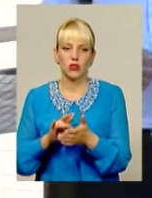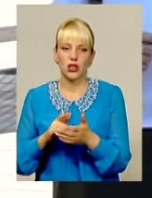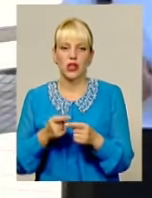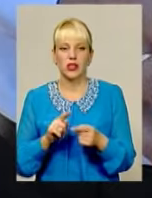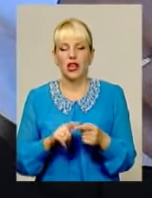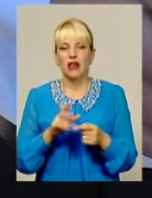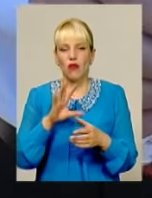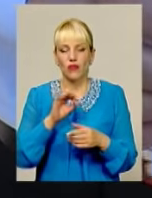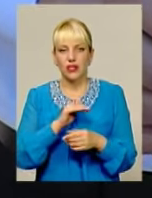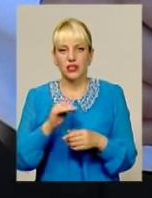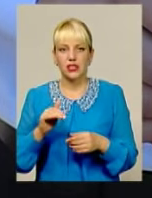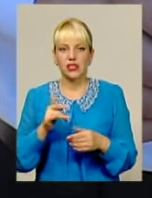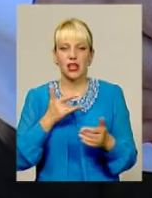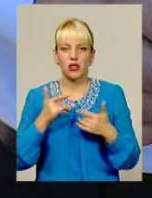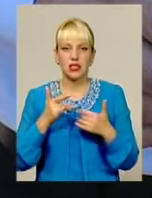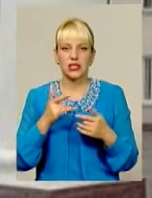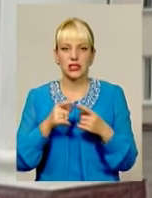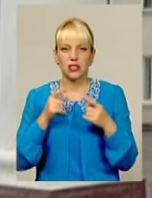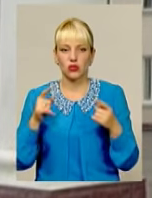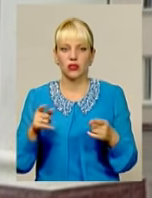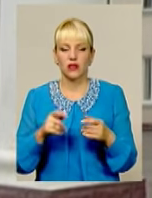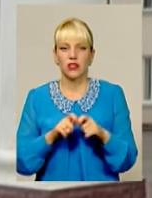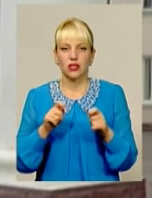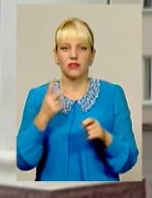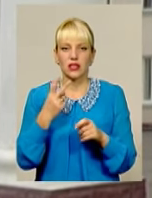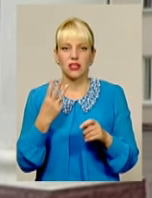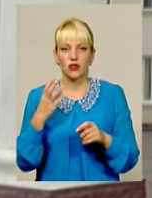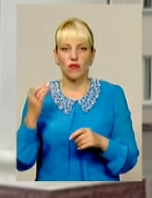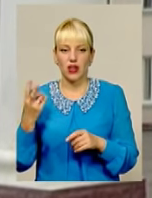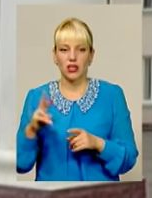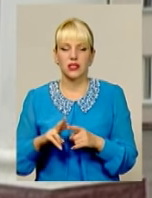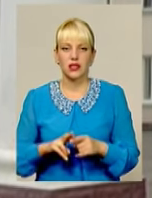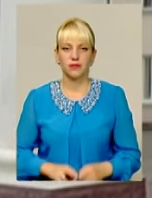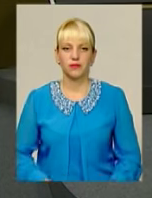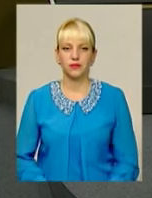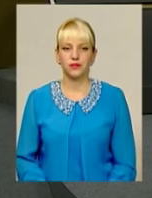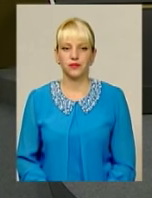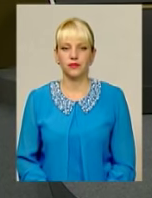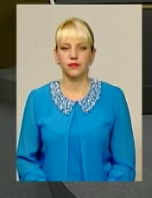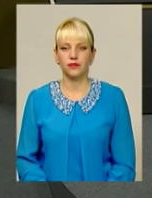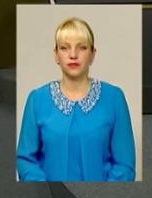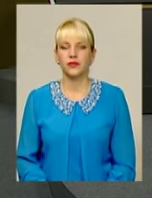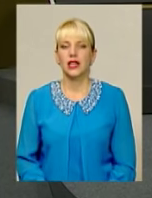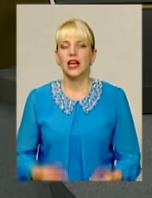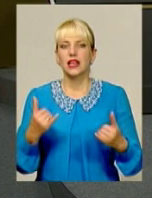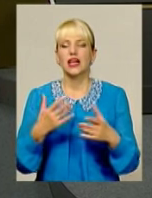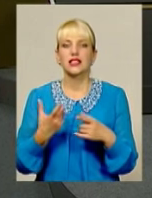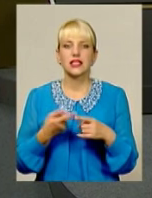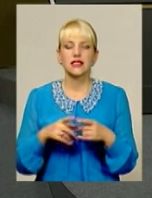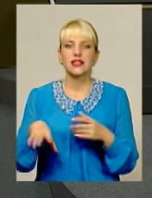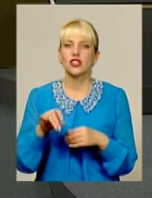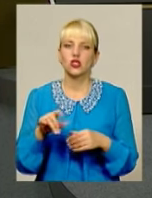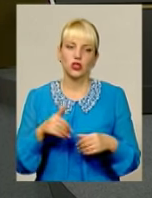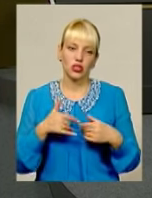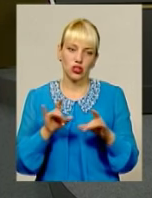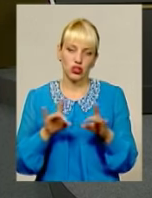концертний сезон відкриють 23 вересня – виступом симфонічного оркестру. І наразі це все, про що хотіли